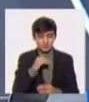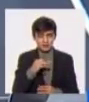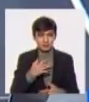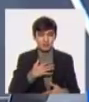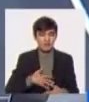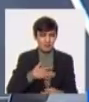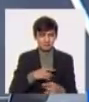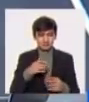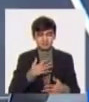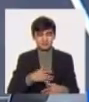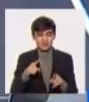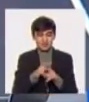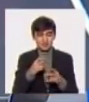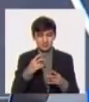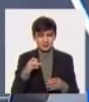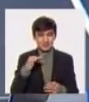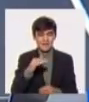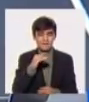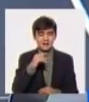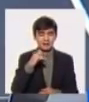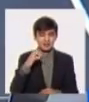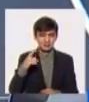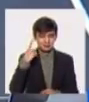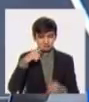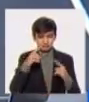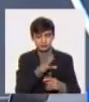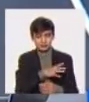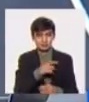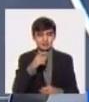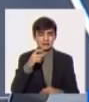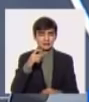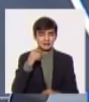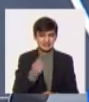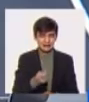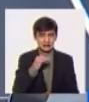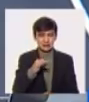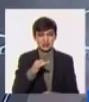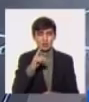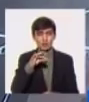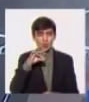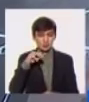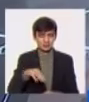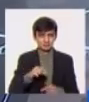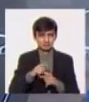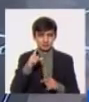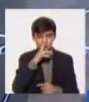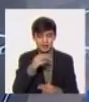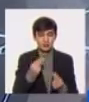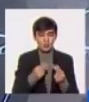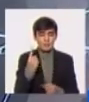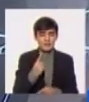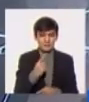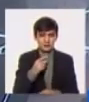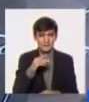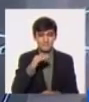паники аналитики Freedom Finance отобрали несколько идей с хорошими скидками и потенциалом роста. Первый игрок – платежная